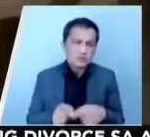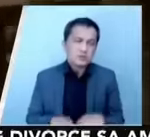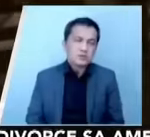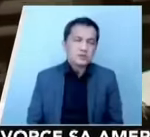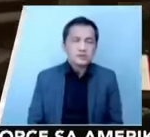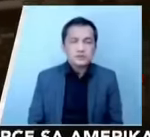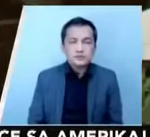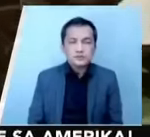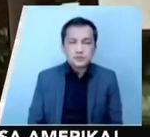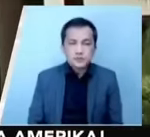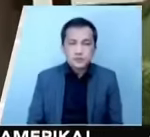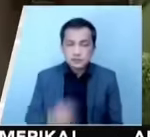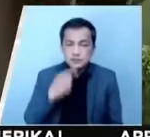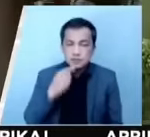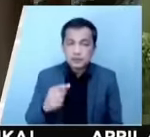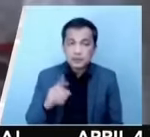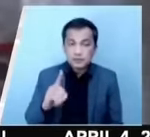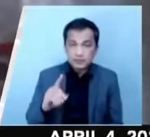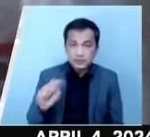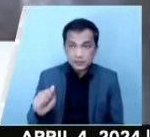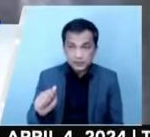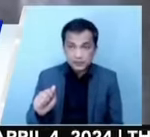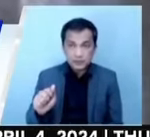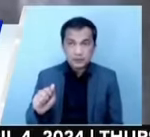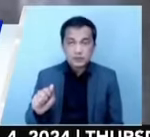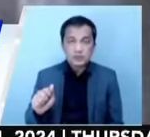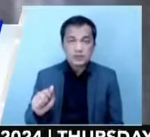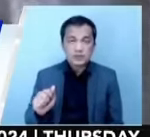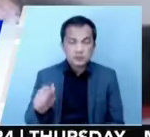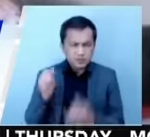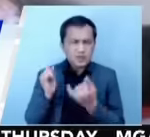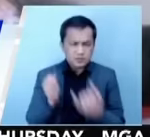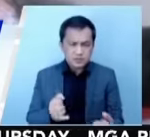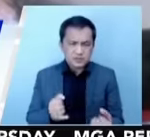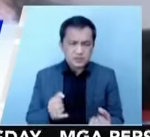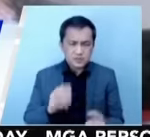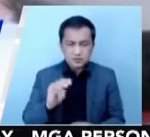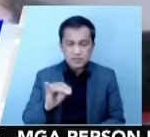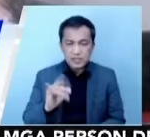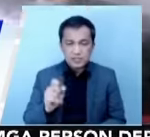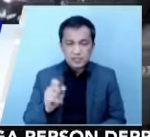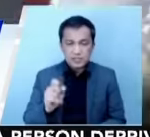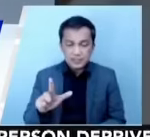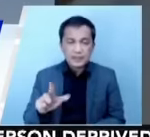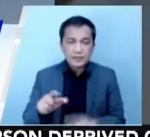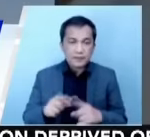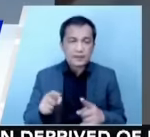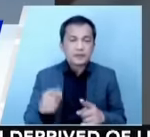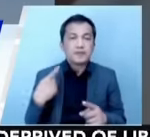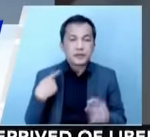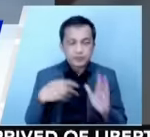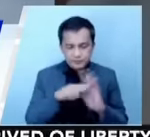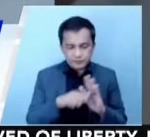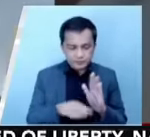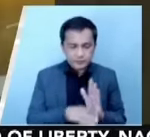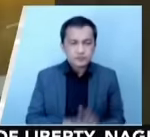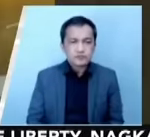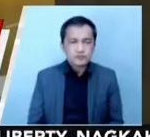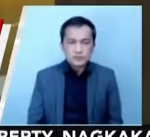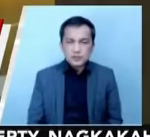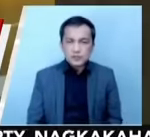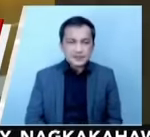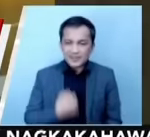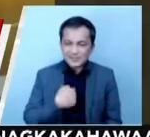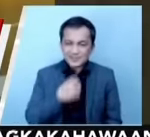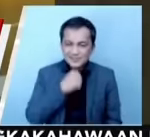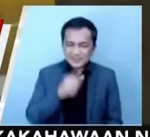Sabi naman ng Department of Agriculture, makakaangkat pa rin naman ang mackerel, pero may kondisyon. Well, I do not believe yung sinasabi